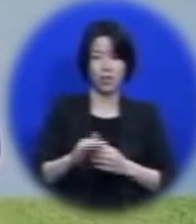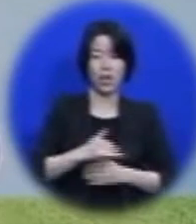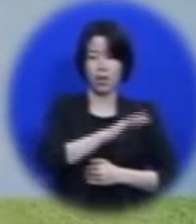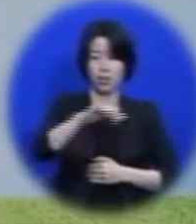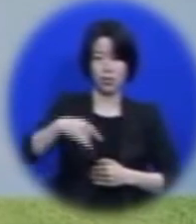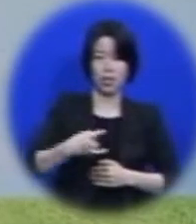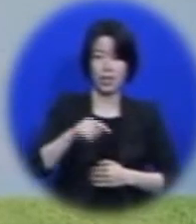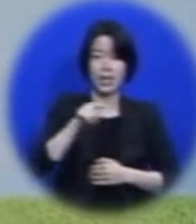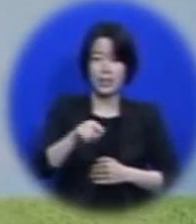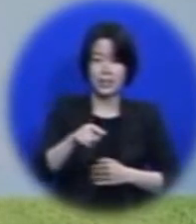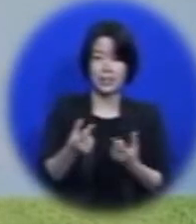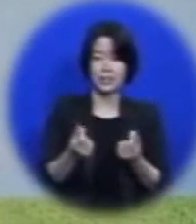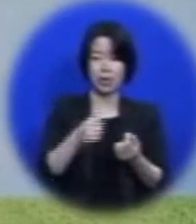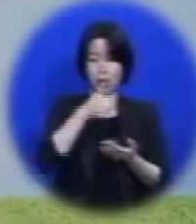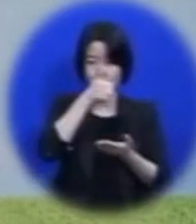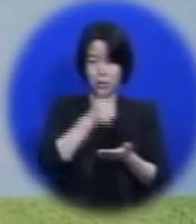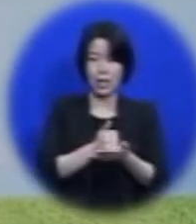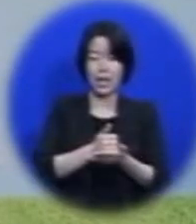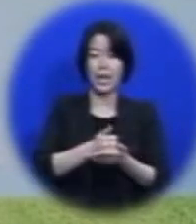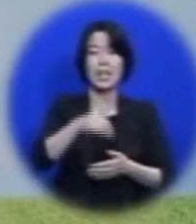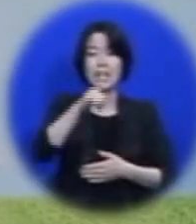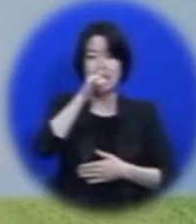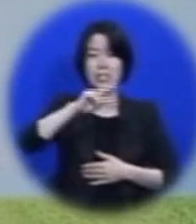우리에게 그런 죄가 혹시 있다 하더라도